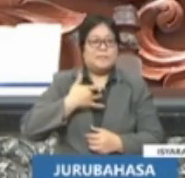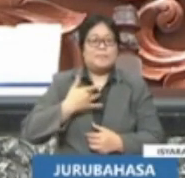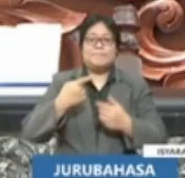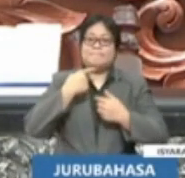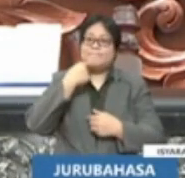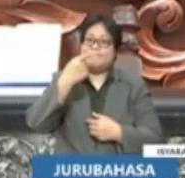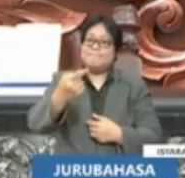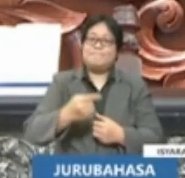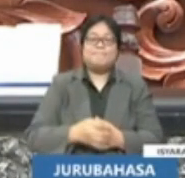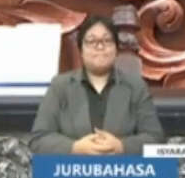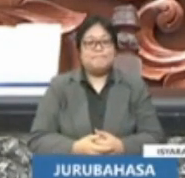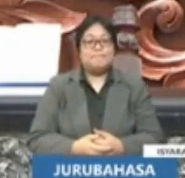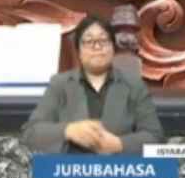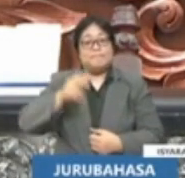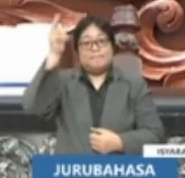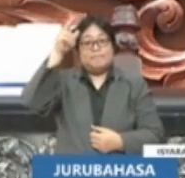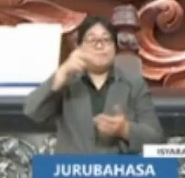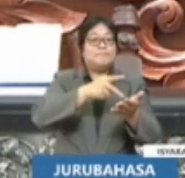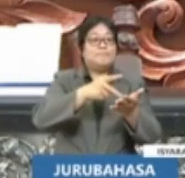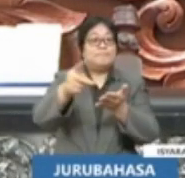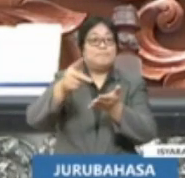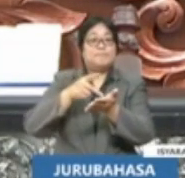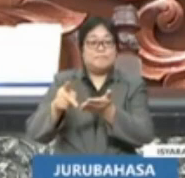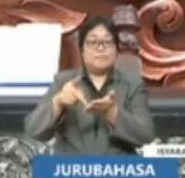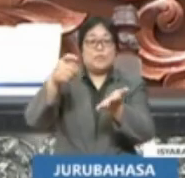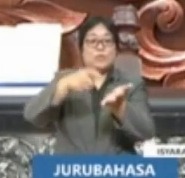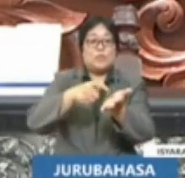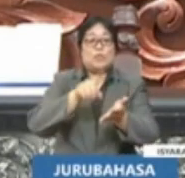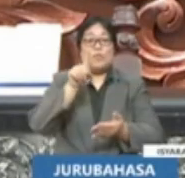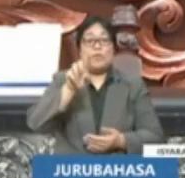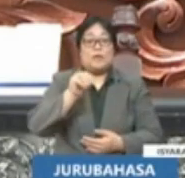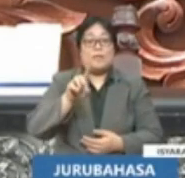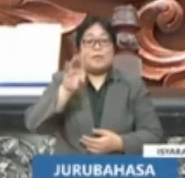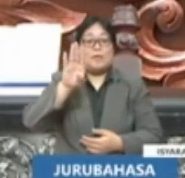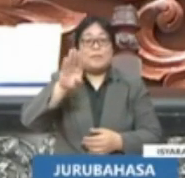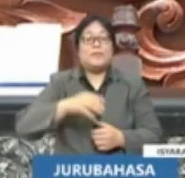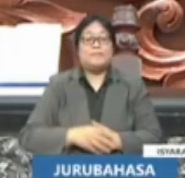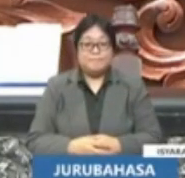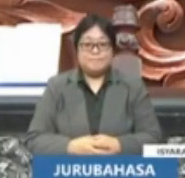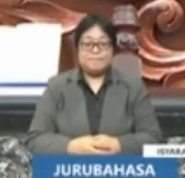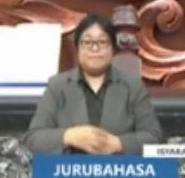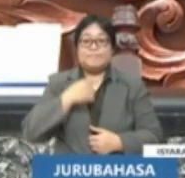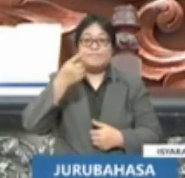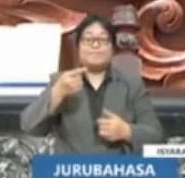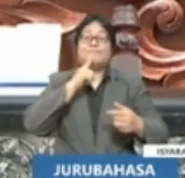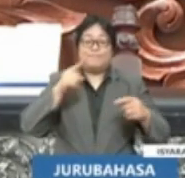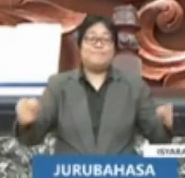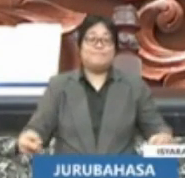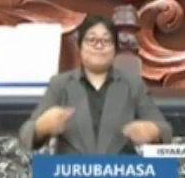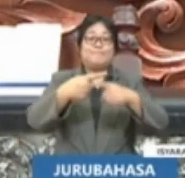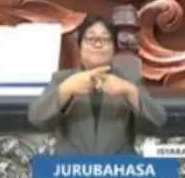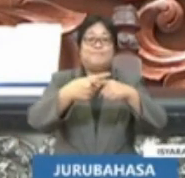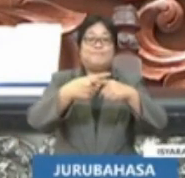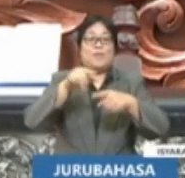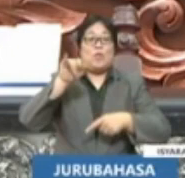telah mengatakan kerajaan membayar hutang 1MDB. Jadi kenyataan ini bercanggahlah